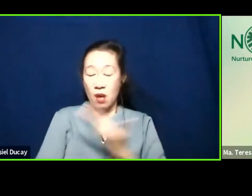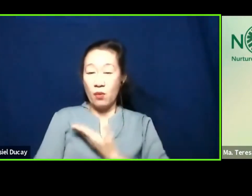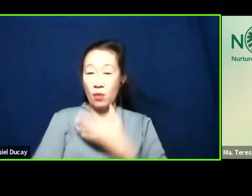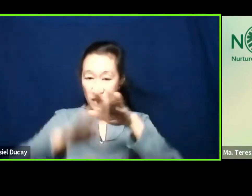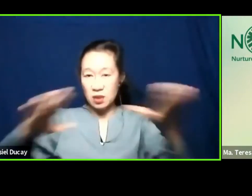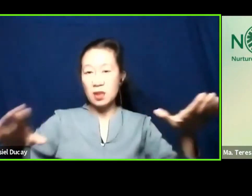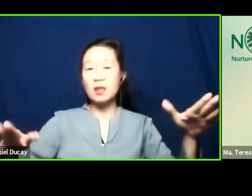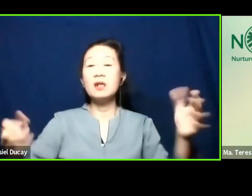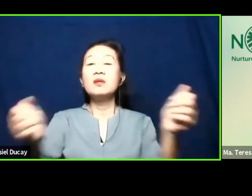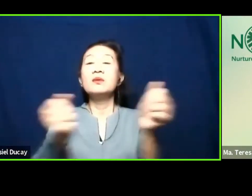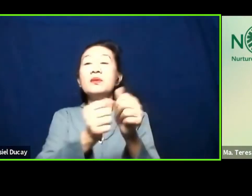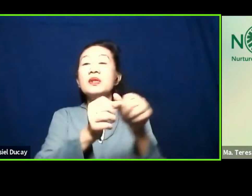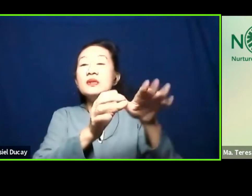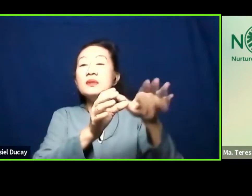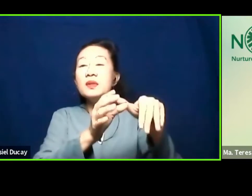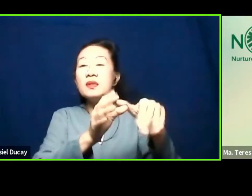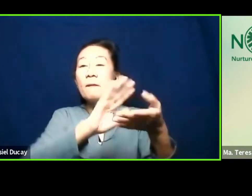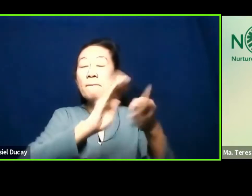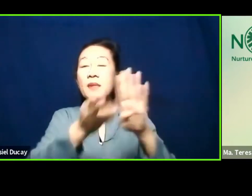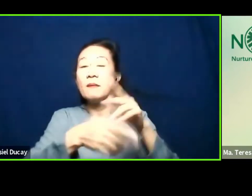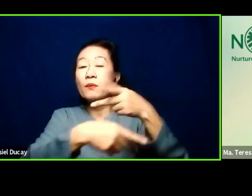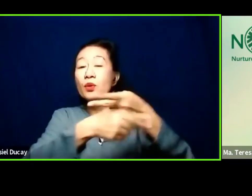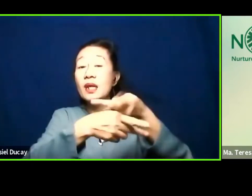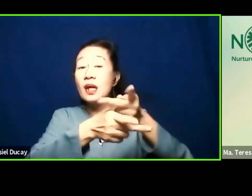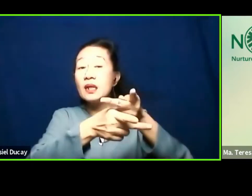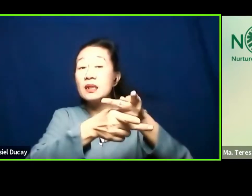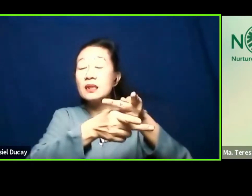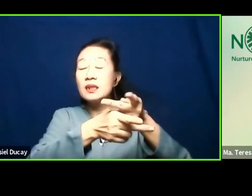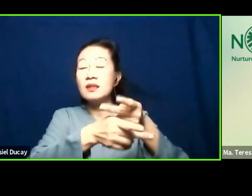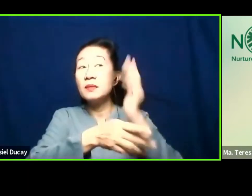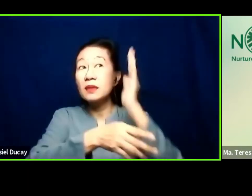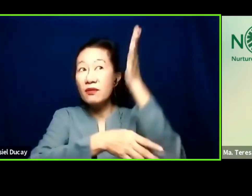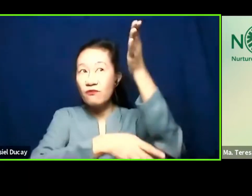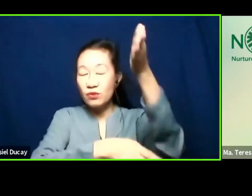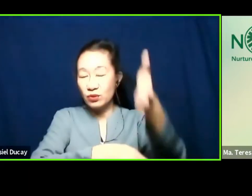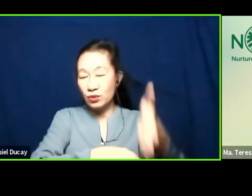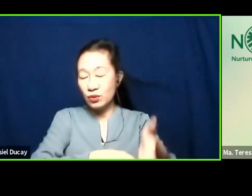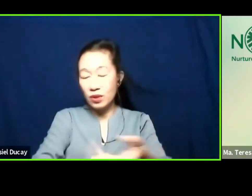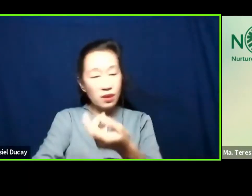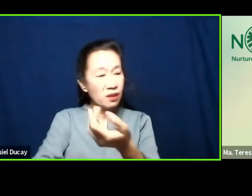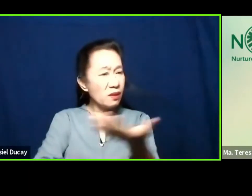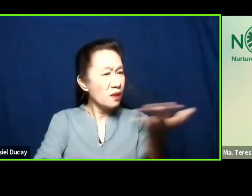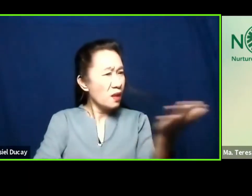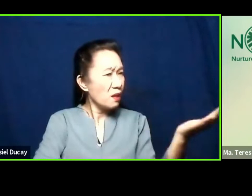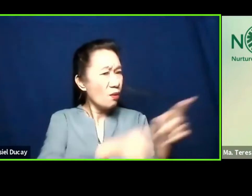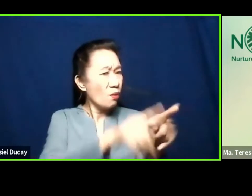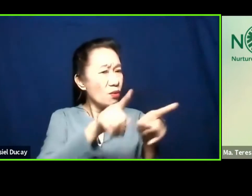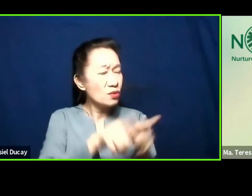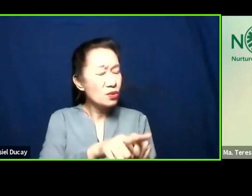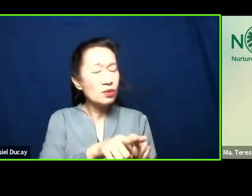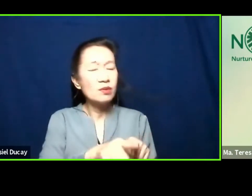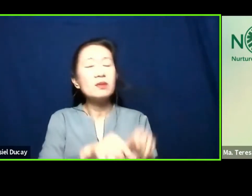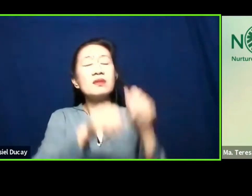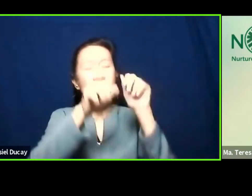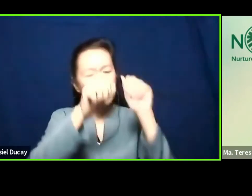may kapansanan na maging productive sa hinaharap. Na sila rin ay pwedeng mag-engage